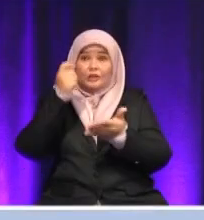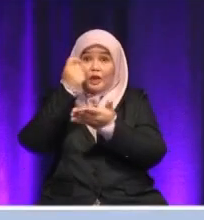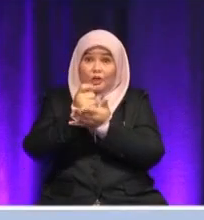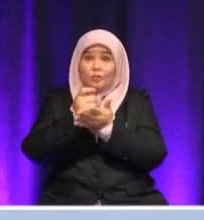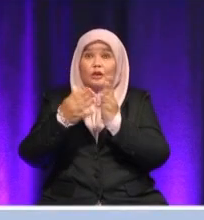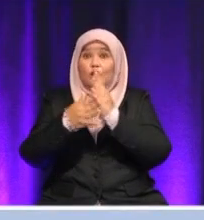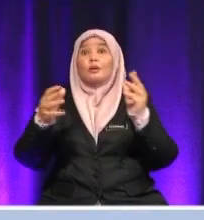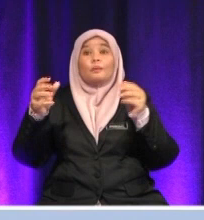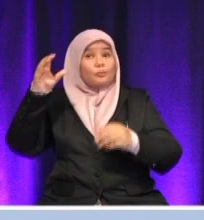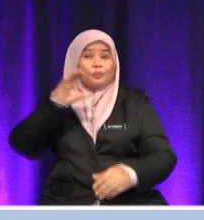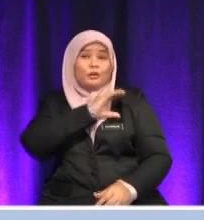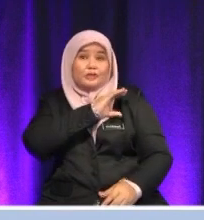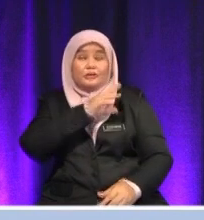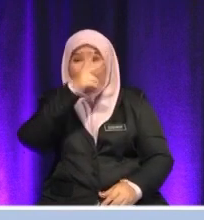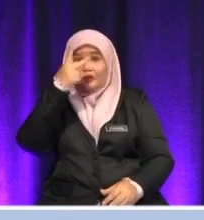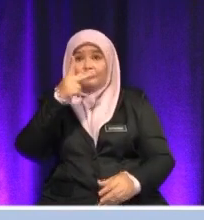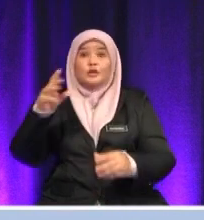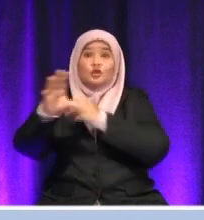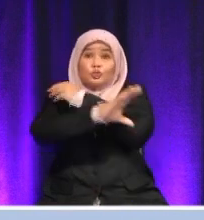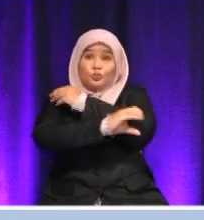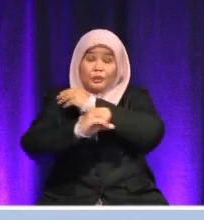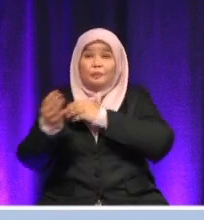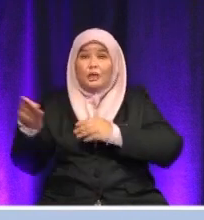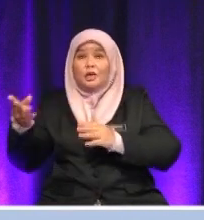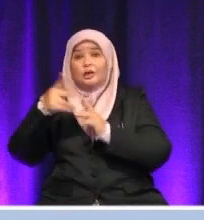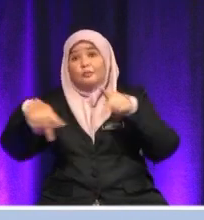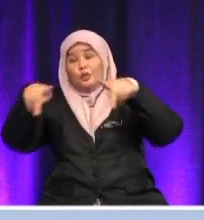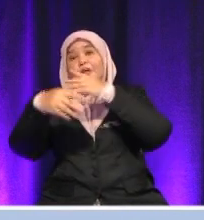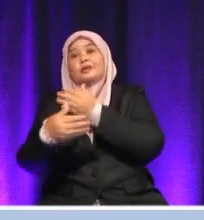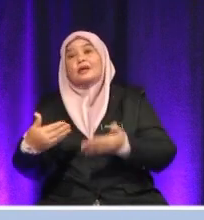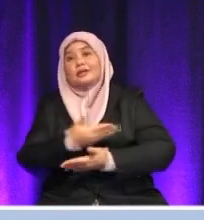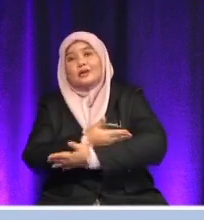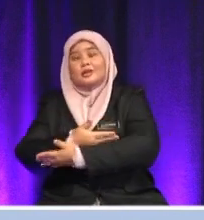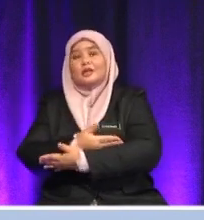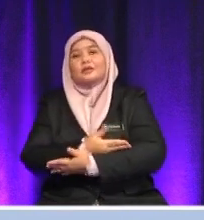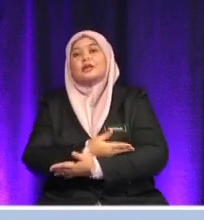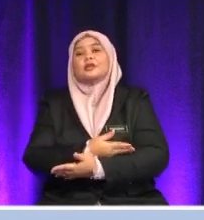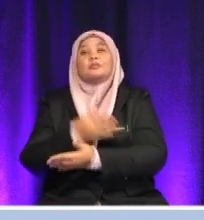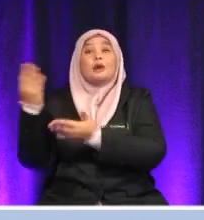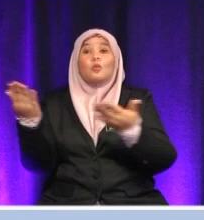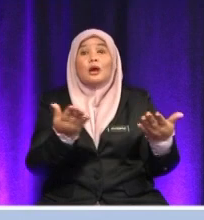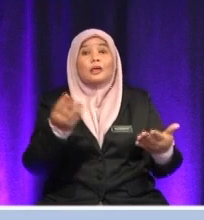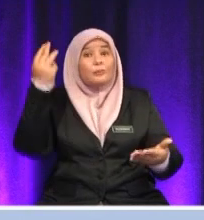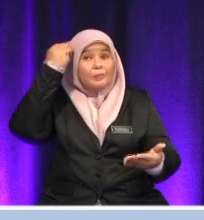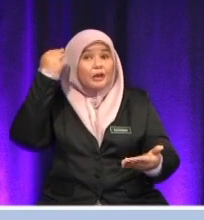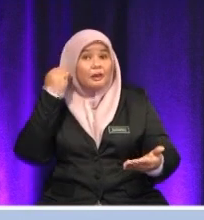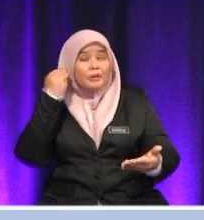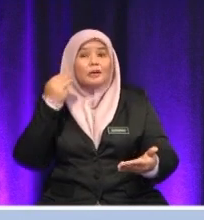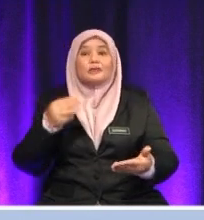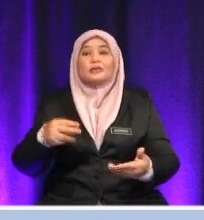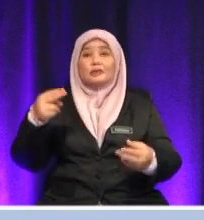dituduh mencuri barang keperluan anak yang bernilai RM20. Dia telah dihadapkan ke mahkamah dan